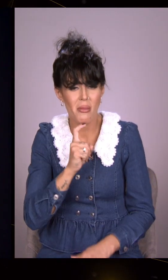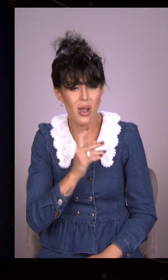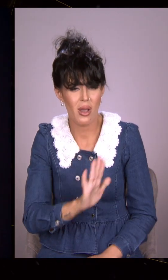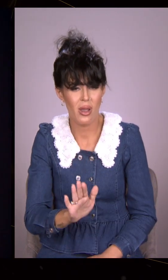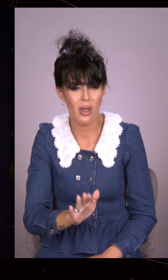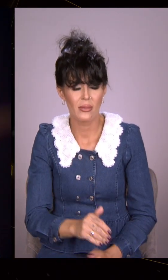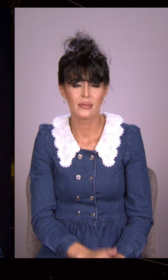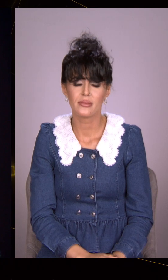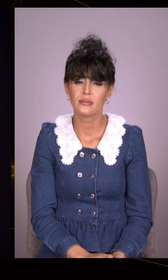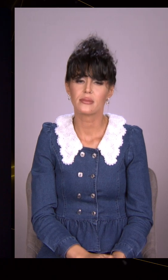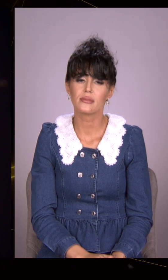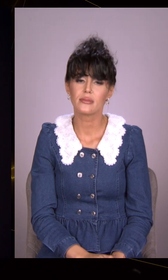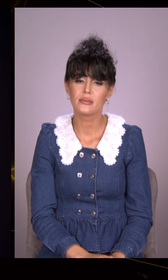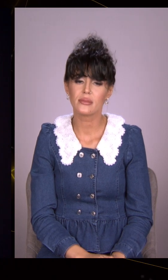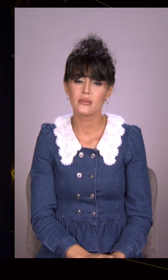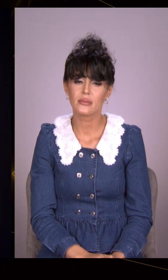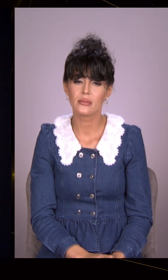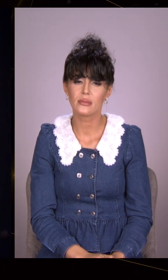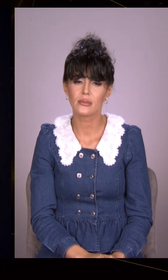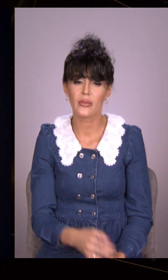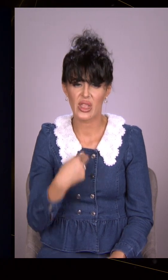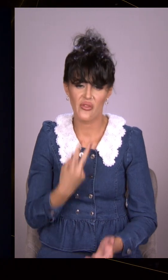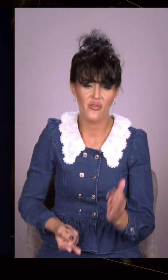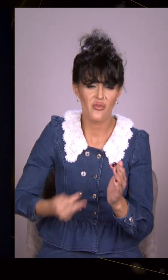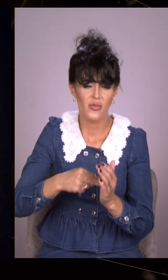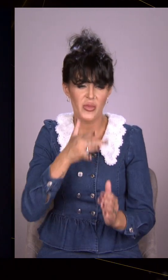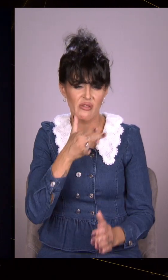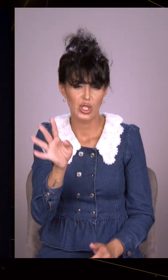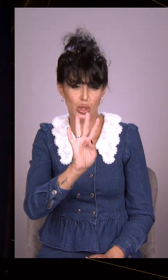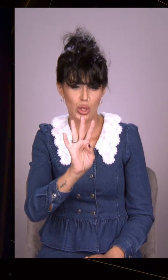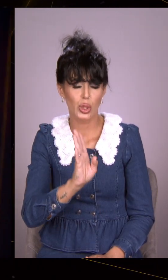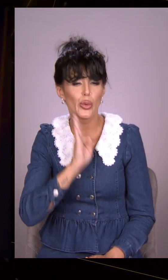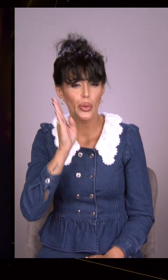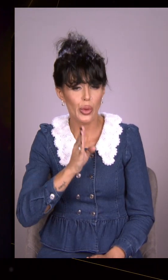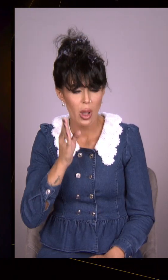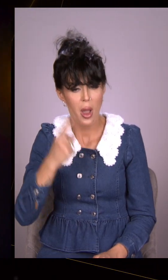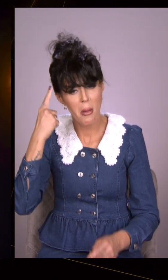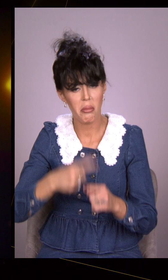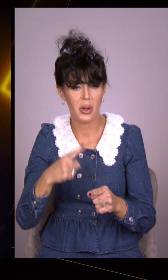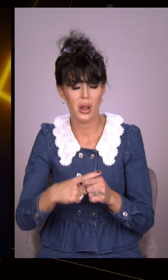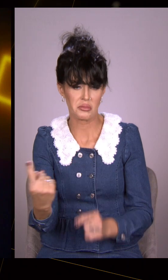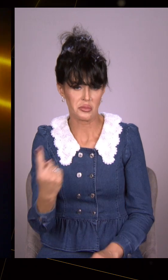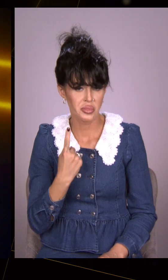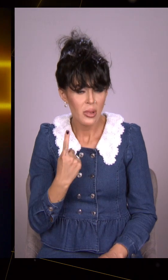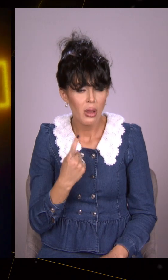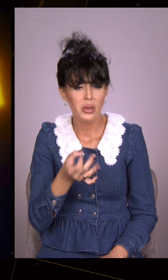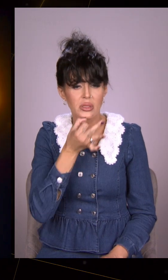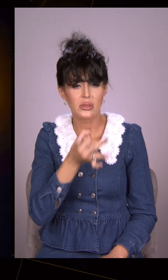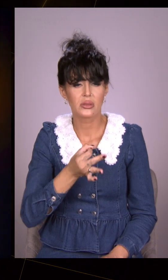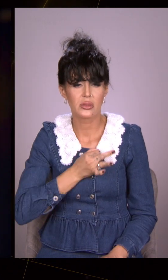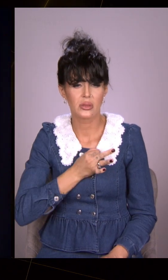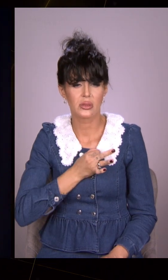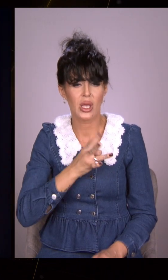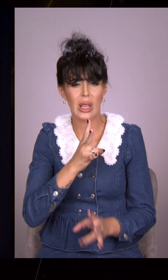Ми поставали о 4 години ранку, а брат зайшов до мене в кімнату і каже, Люба, ти